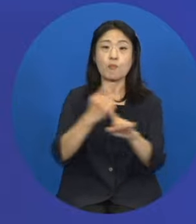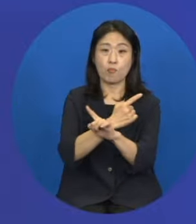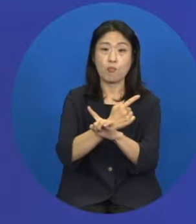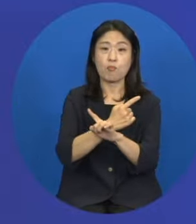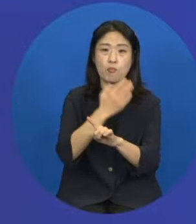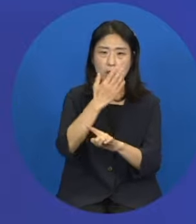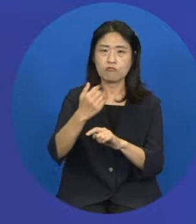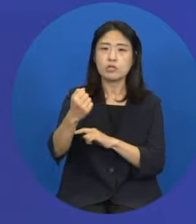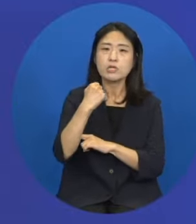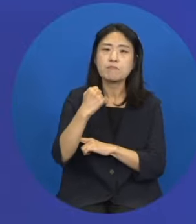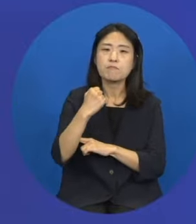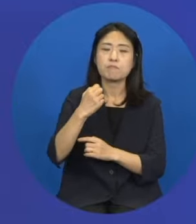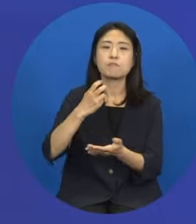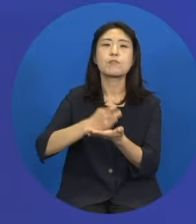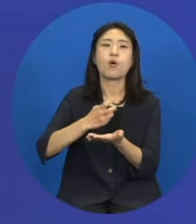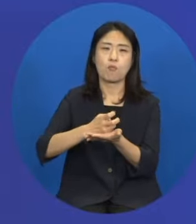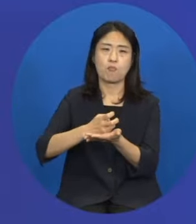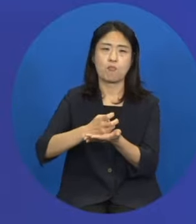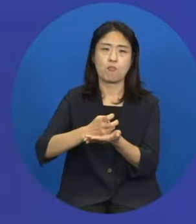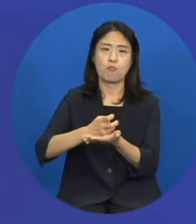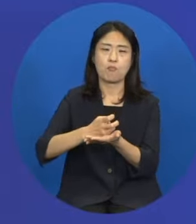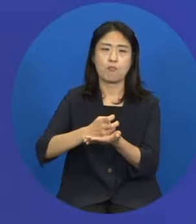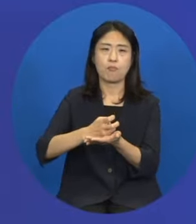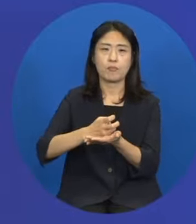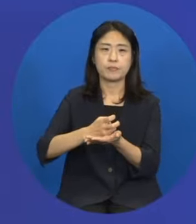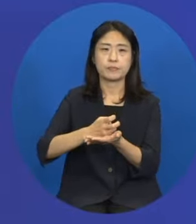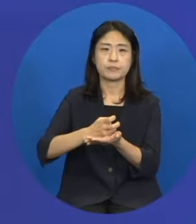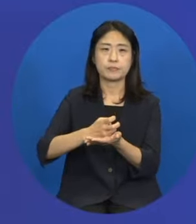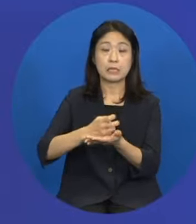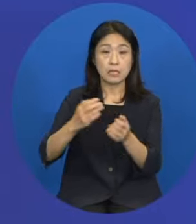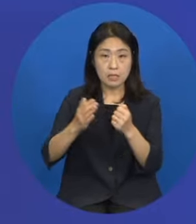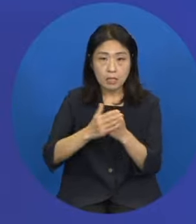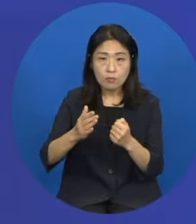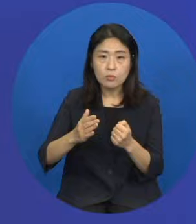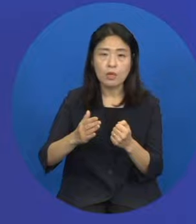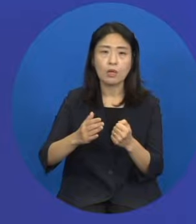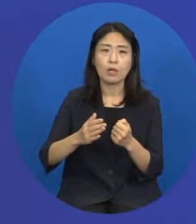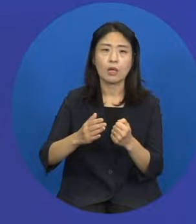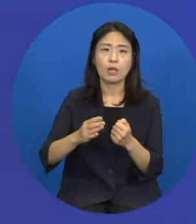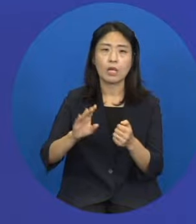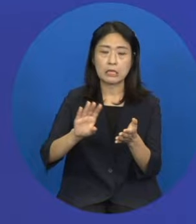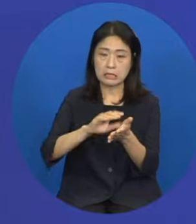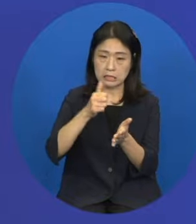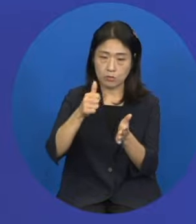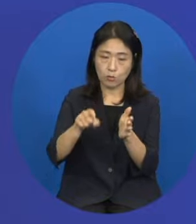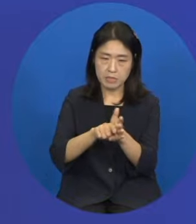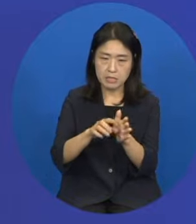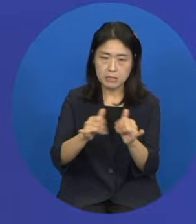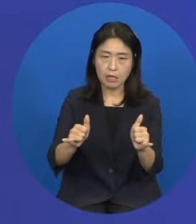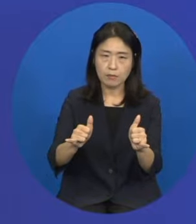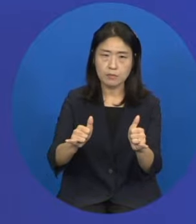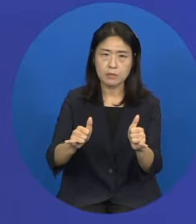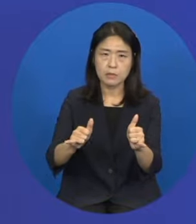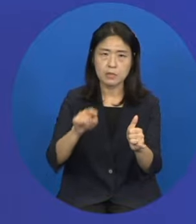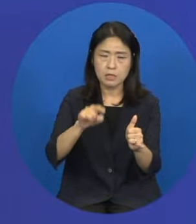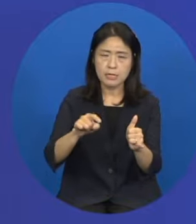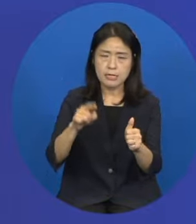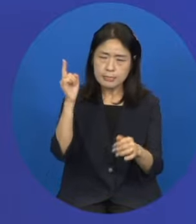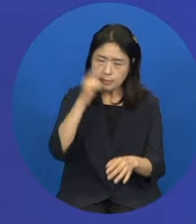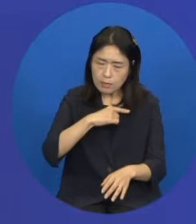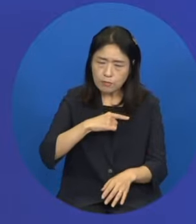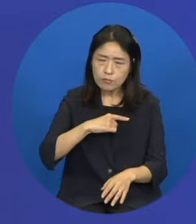보았어요. 그렇기 때문에 우리 그리스도인들이 그런 일에 대해서 소리치고 외치는 것은 참 중요한 일입니다.